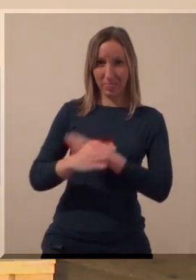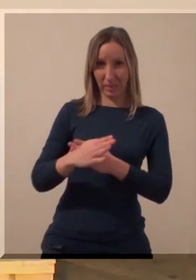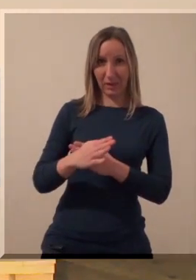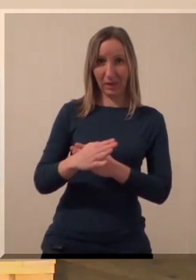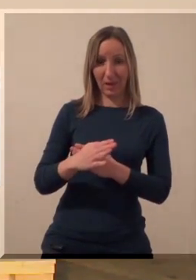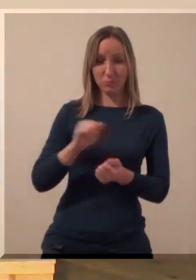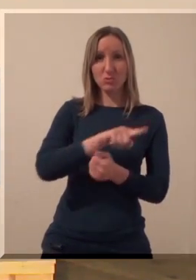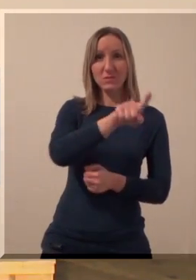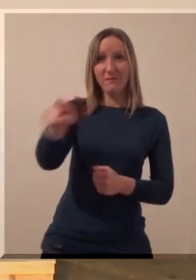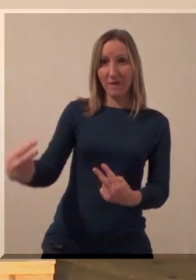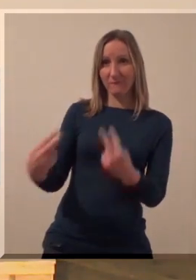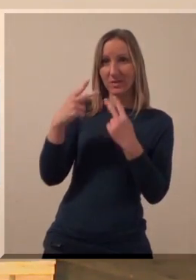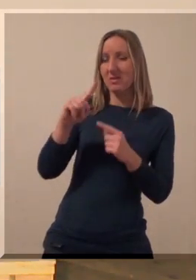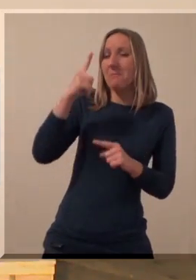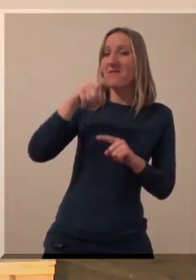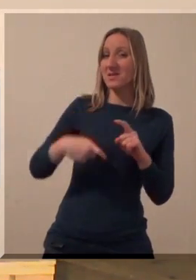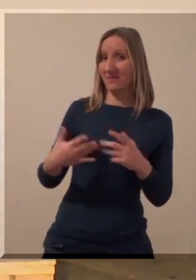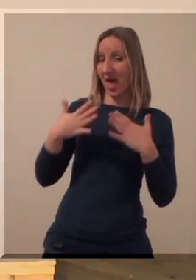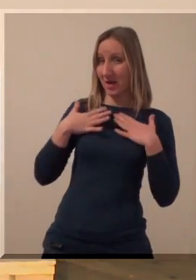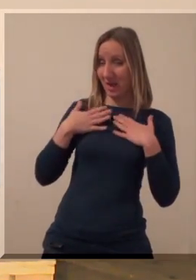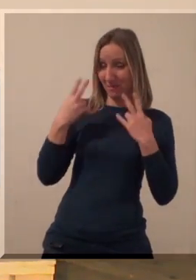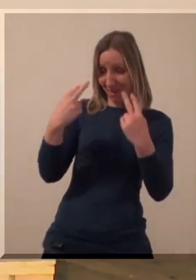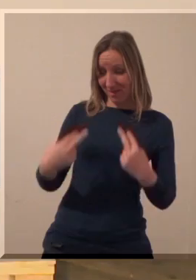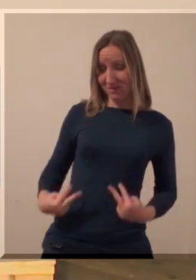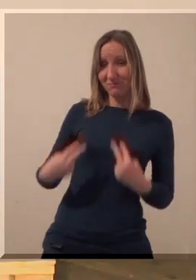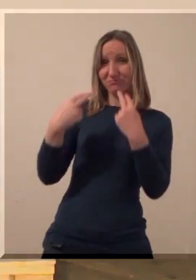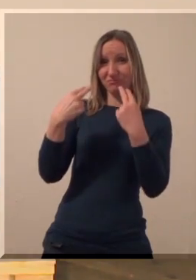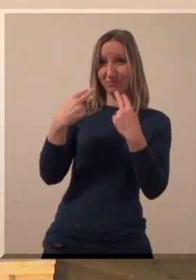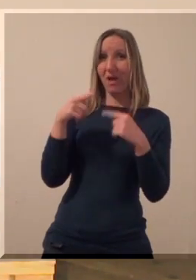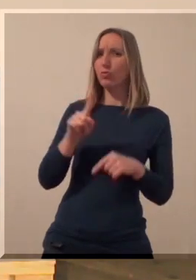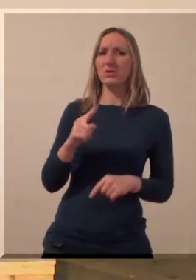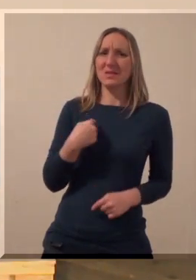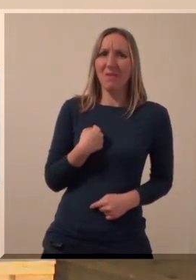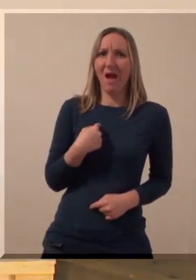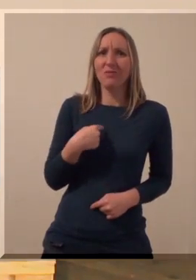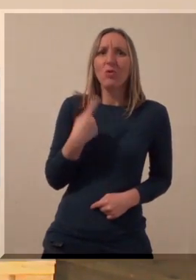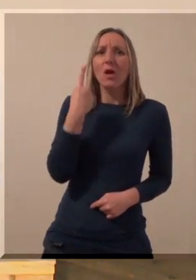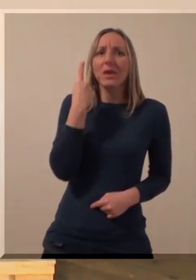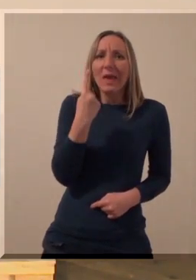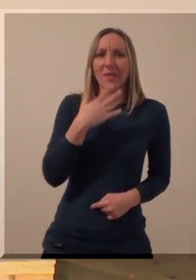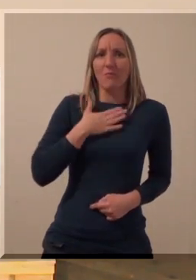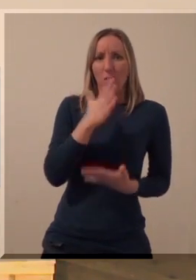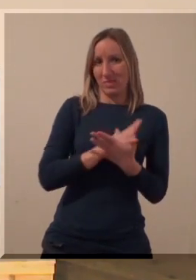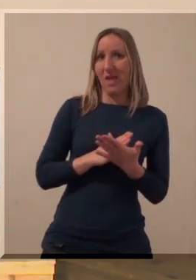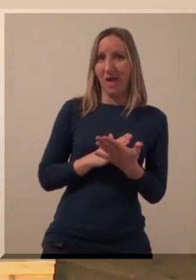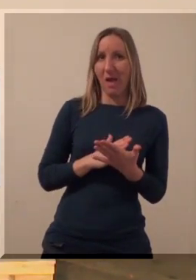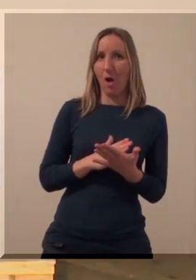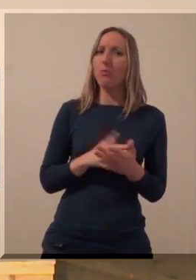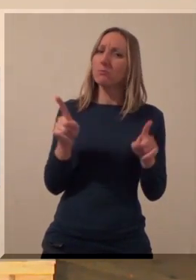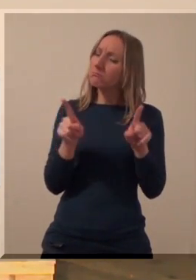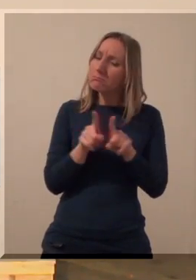hendikep nešto što svi primetite prvo na meni, to nije samo i to nisam ja, to je samo jedan moj